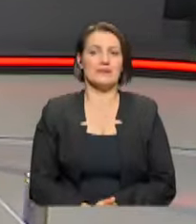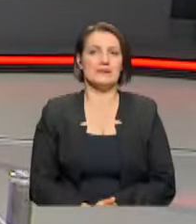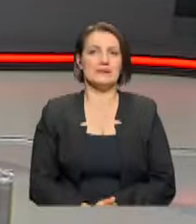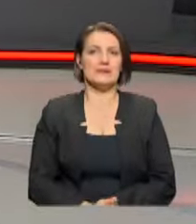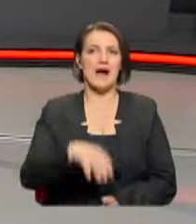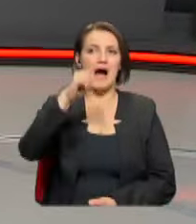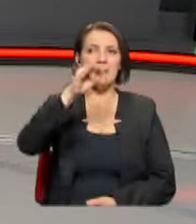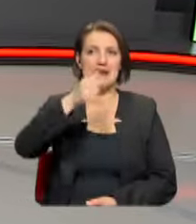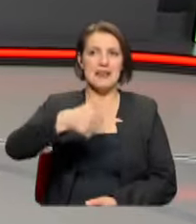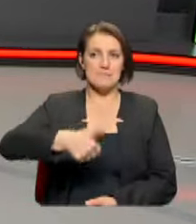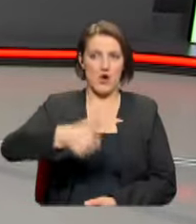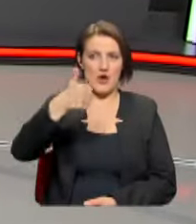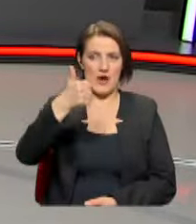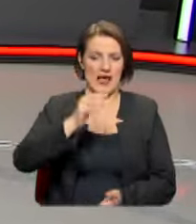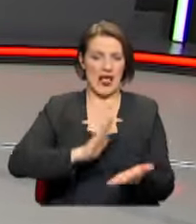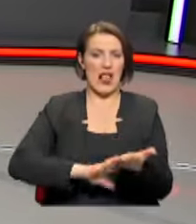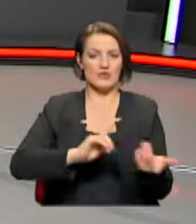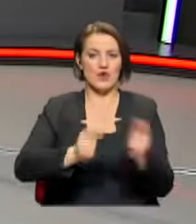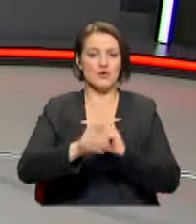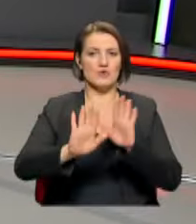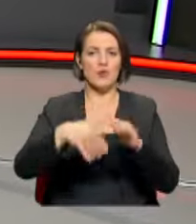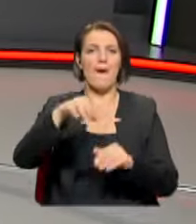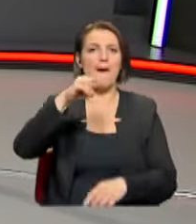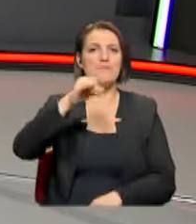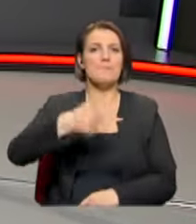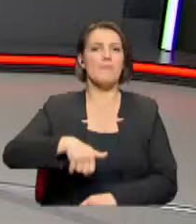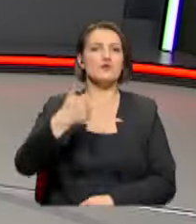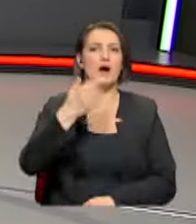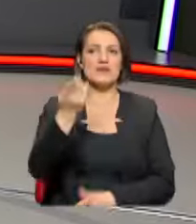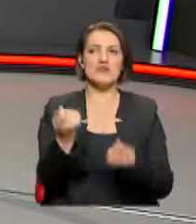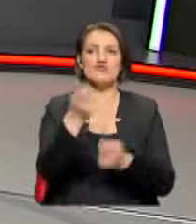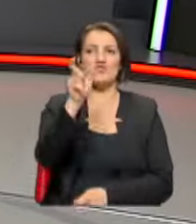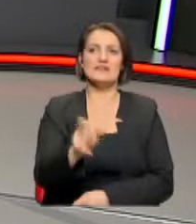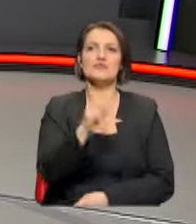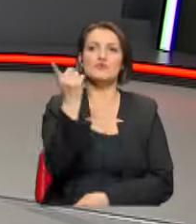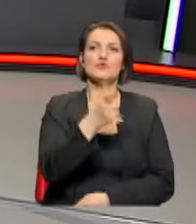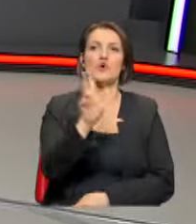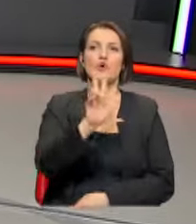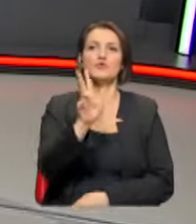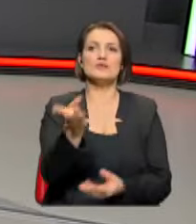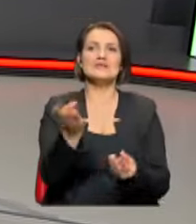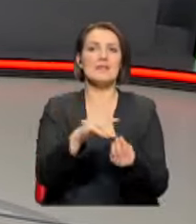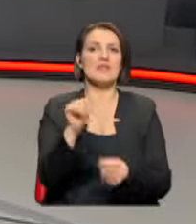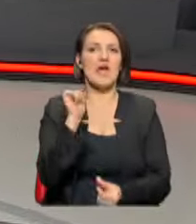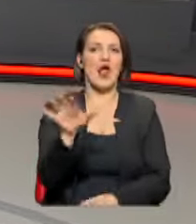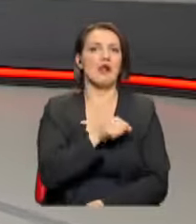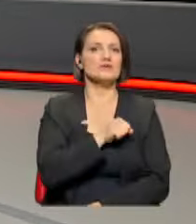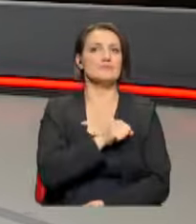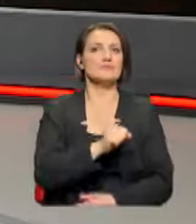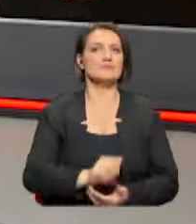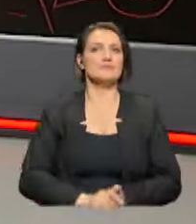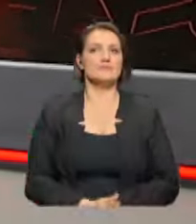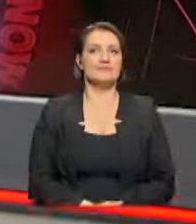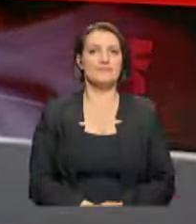AK Partili başkan el değiştirdikten sonra AK Partili başkan işçinin %30'luk zammını geri aldı.